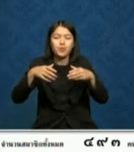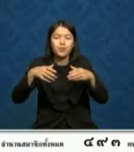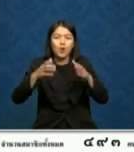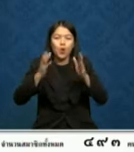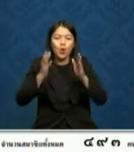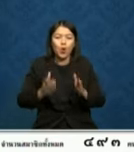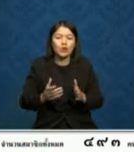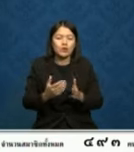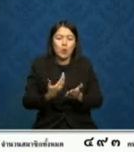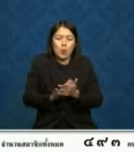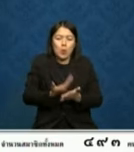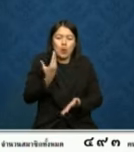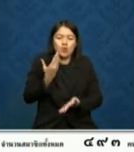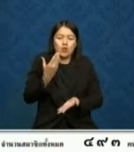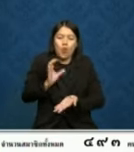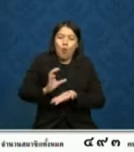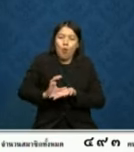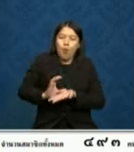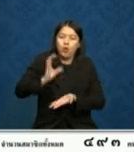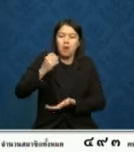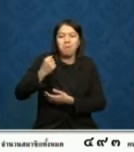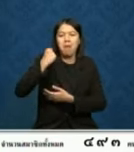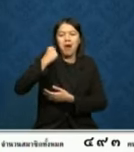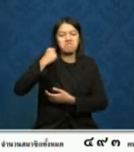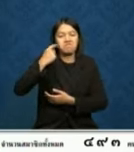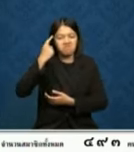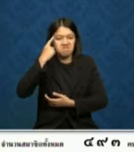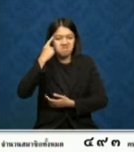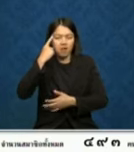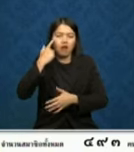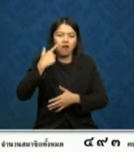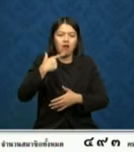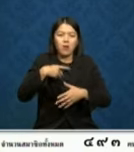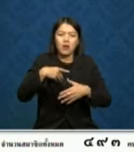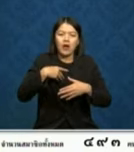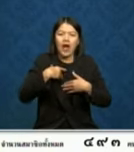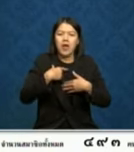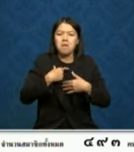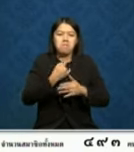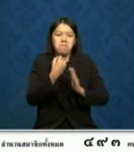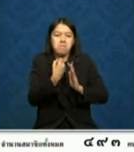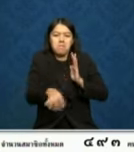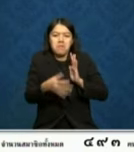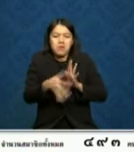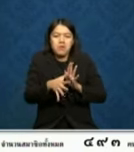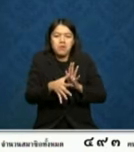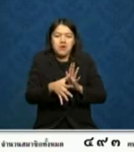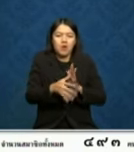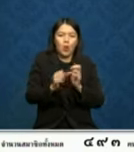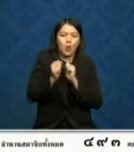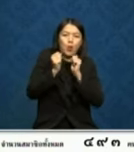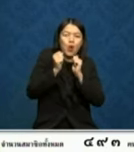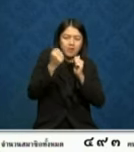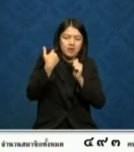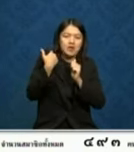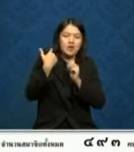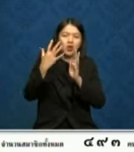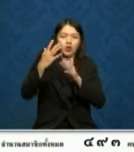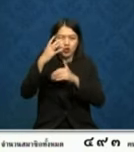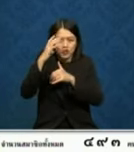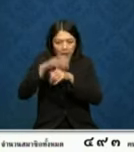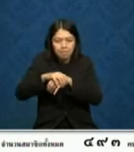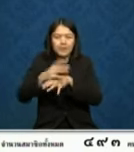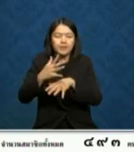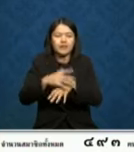นายทุนคนที่เ่อมีอำนาจมีอิทธิพลมักจะได้รับการอบอุ้มจากผู้มีอำนาจนะครับส่วนการ